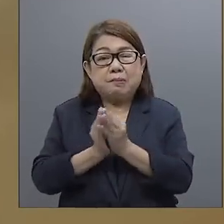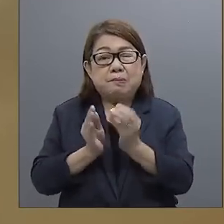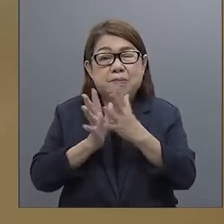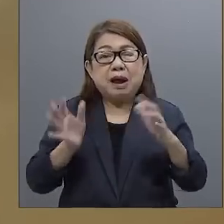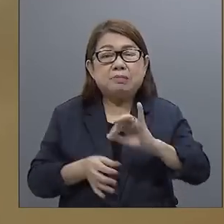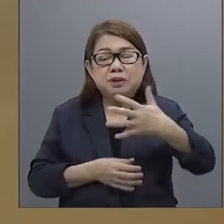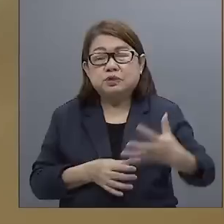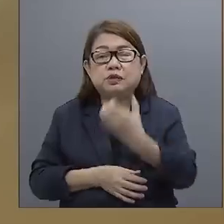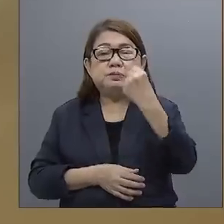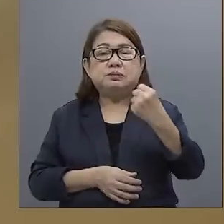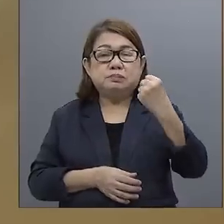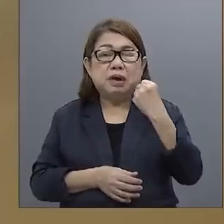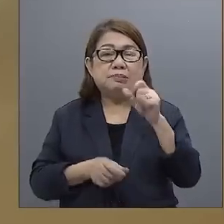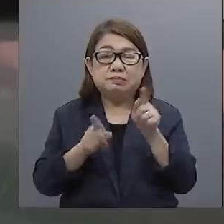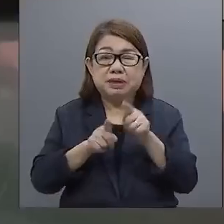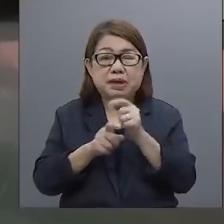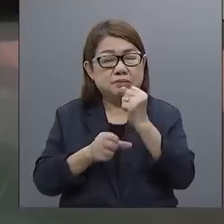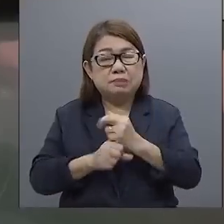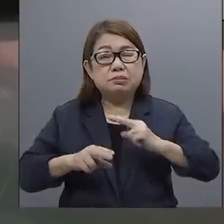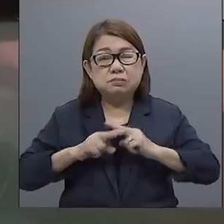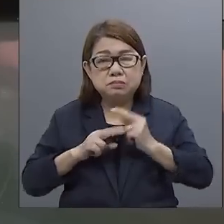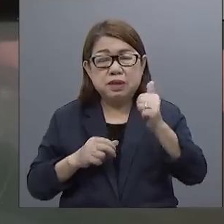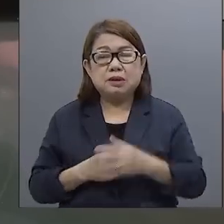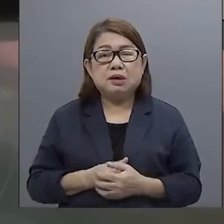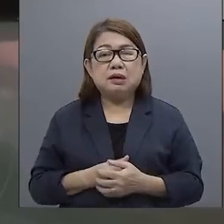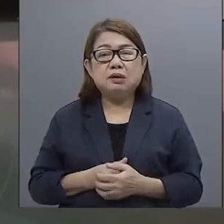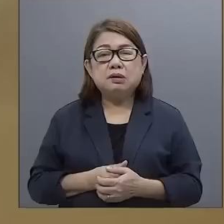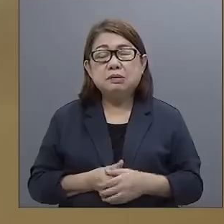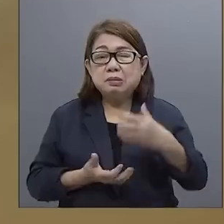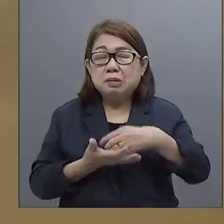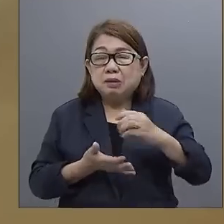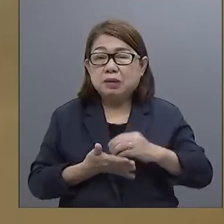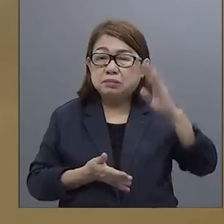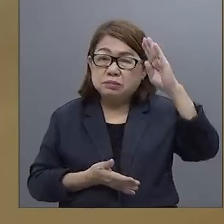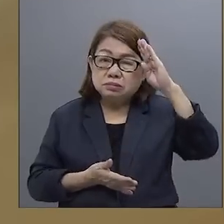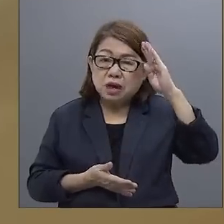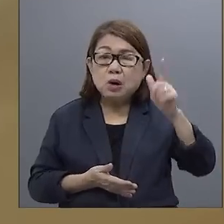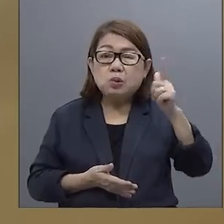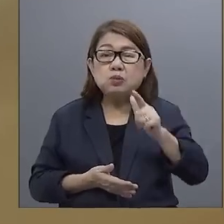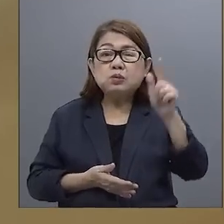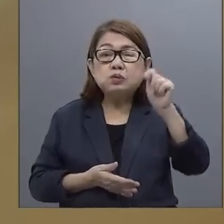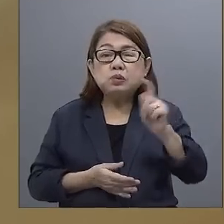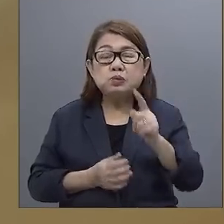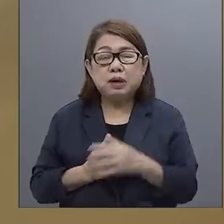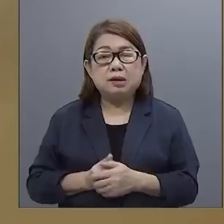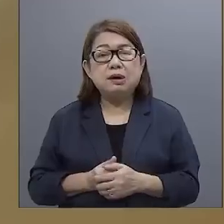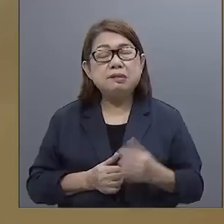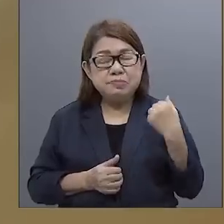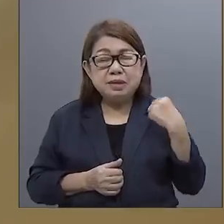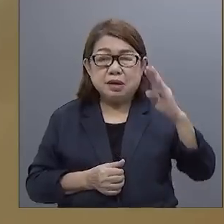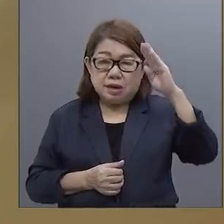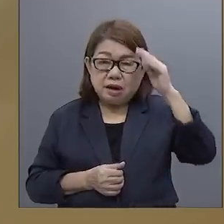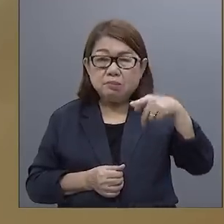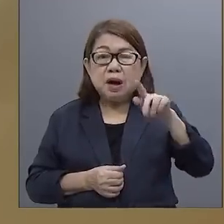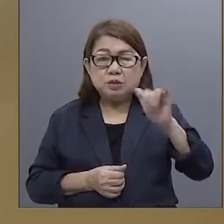สภาผู้แทนราษฎรได้เช่นเดียวกันค่ะ วันนี้มีรายงานบิ๊กตู่ออกมาหรือยังคะคุณสวรักษ ์แน่นอนว่าพลเอกประยุทธ์จันทร์โอชาจะเข้าปฏิบัติหน้า